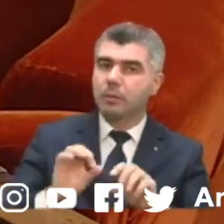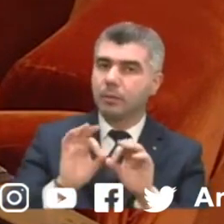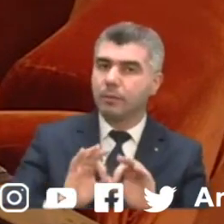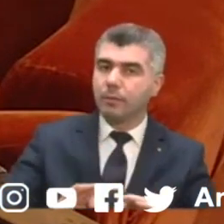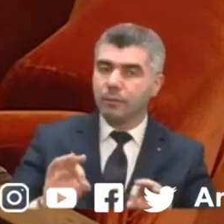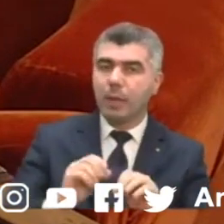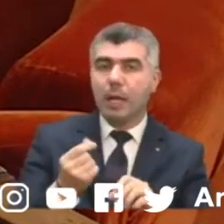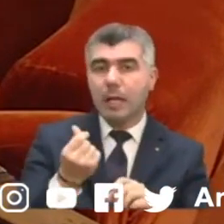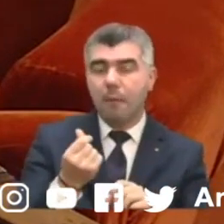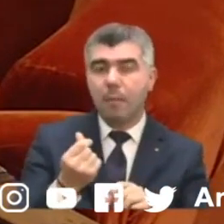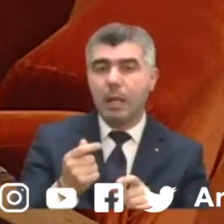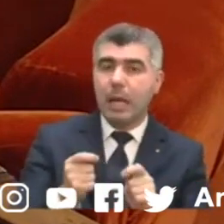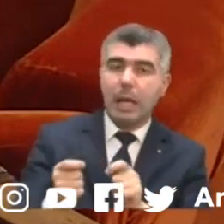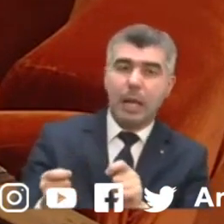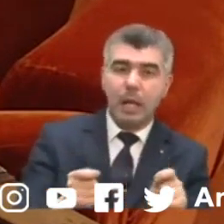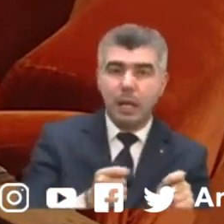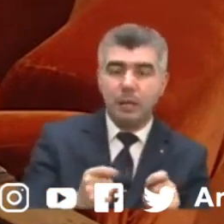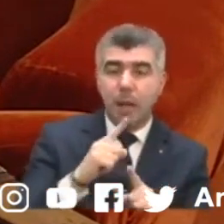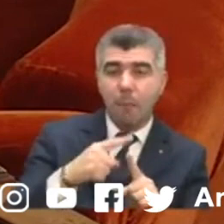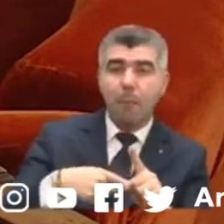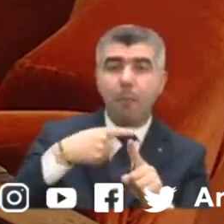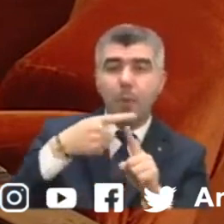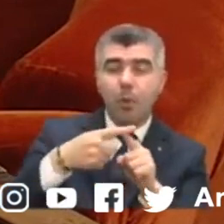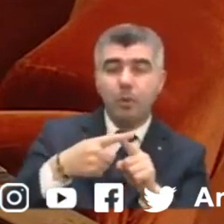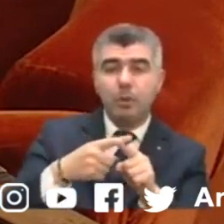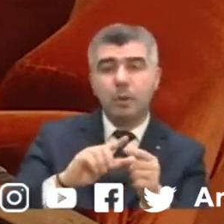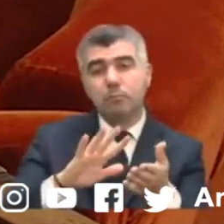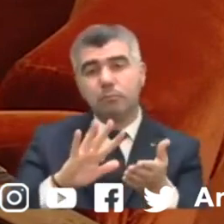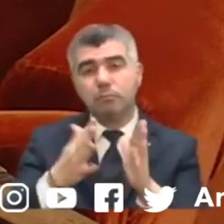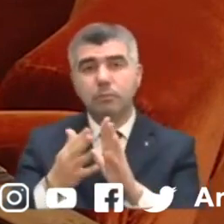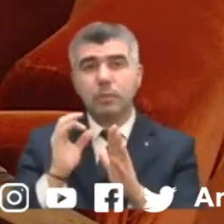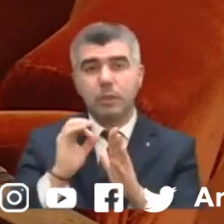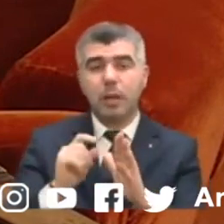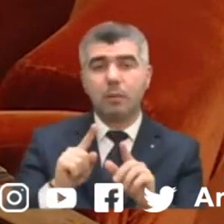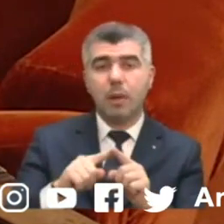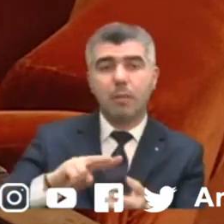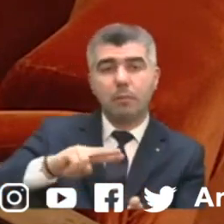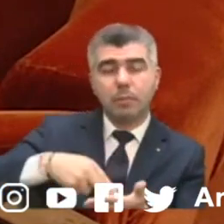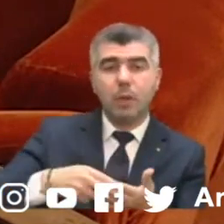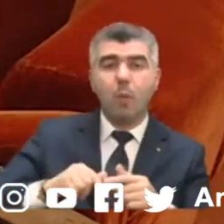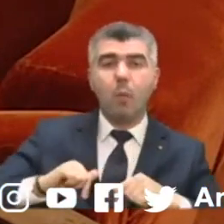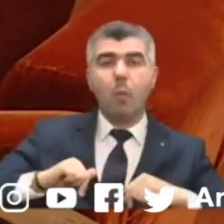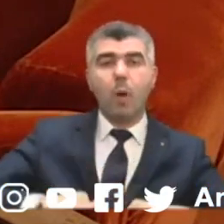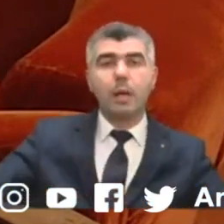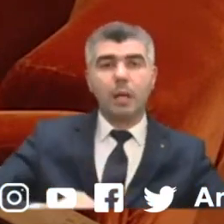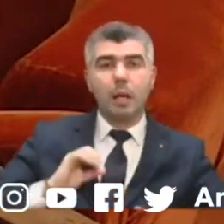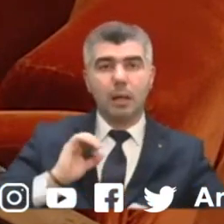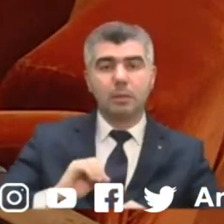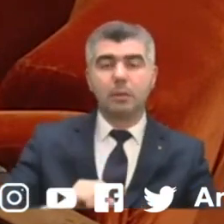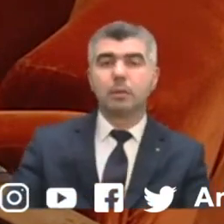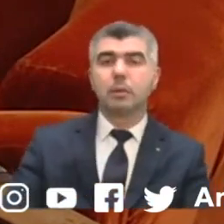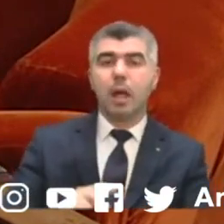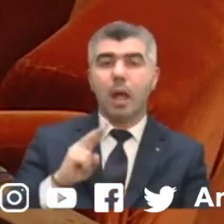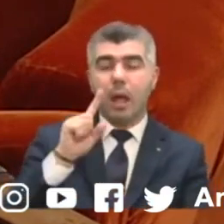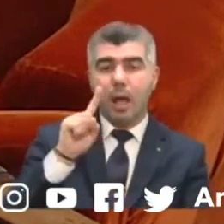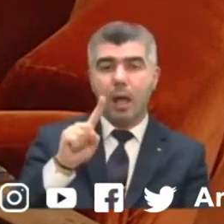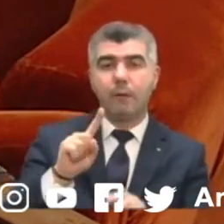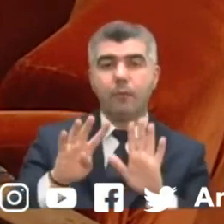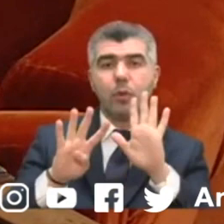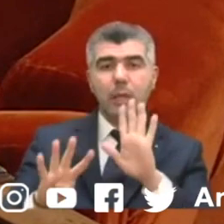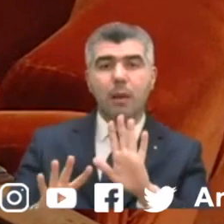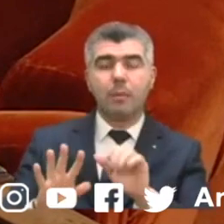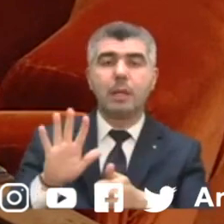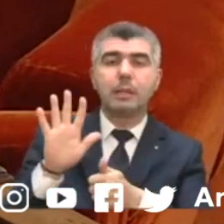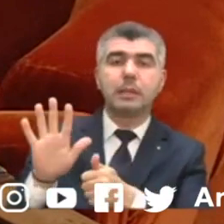الأثمنة المتداولة خلال العيد ما تتعداش الثمن الأقصى المحدد بالقرار الوزاري اللي تيرجع إلى سنة